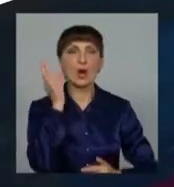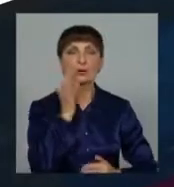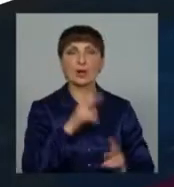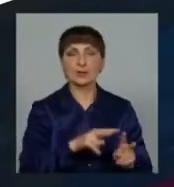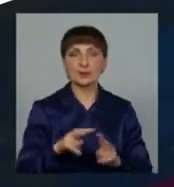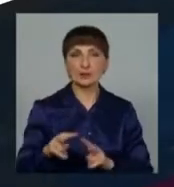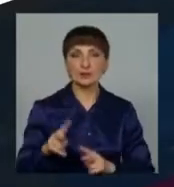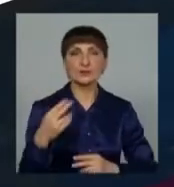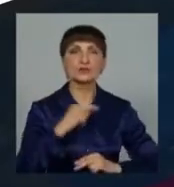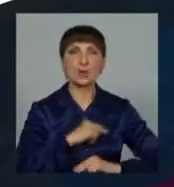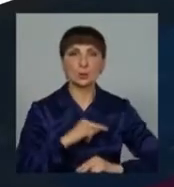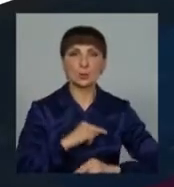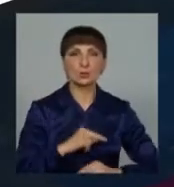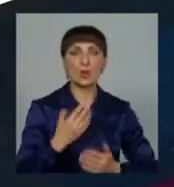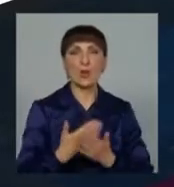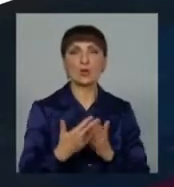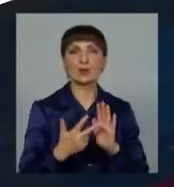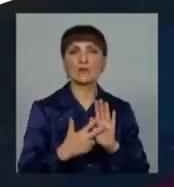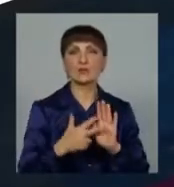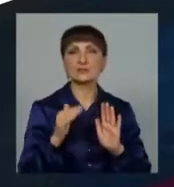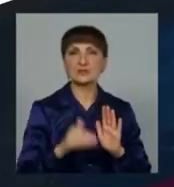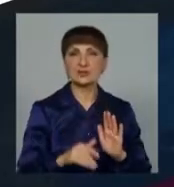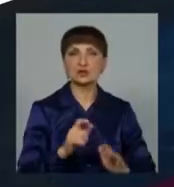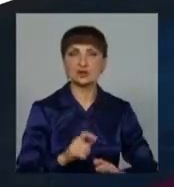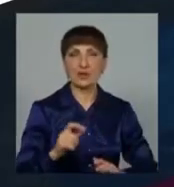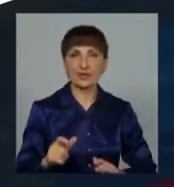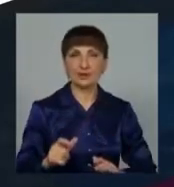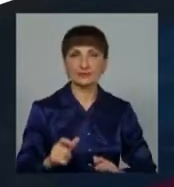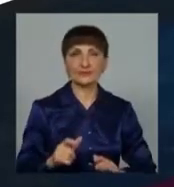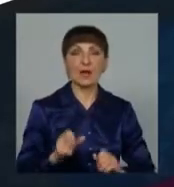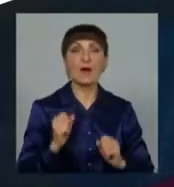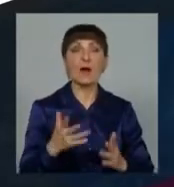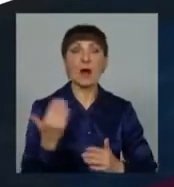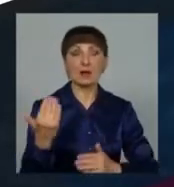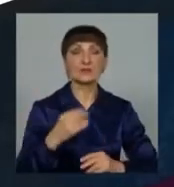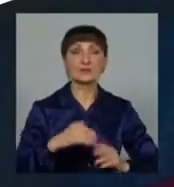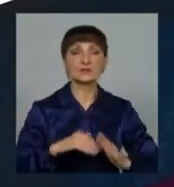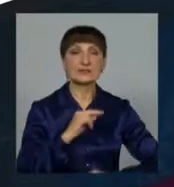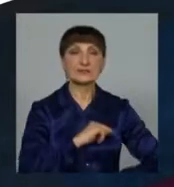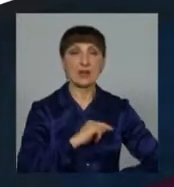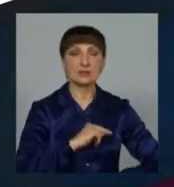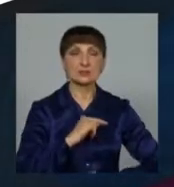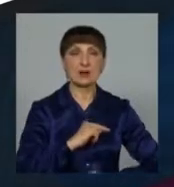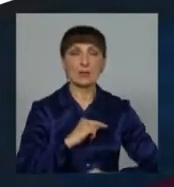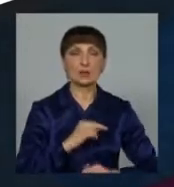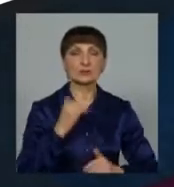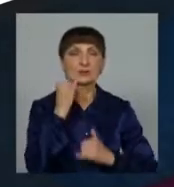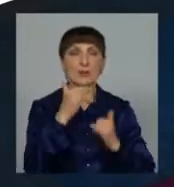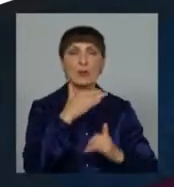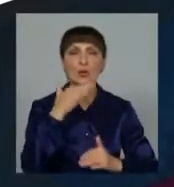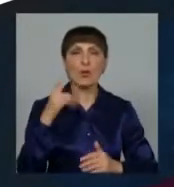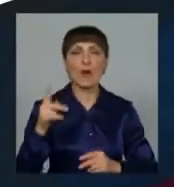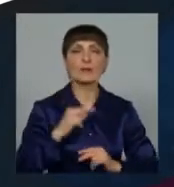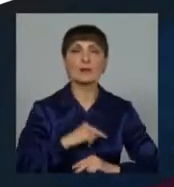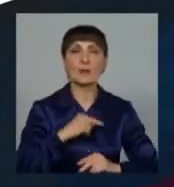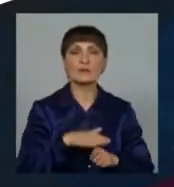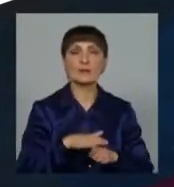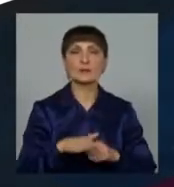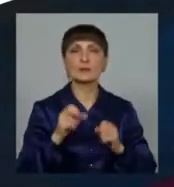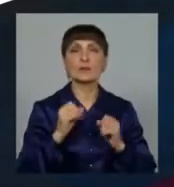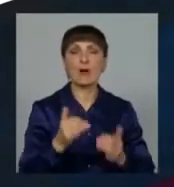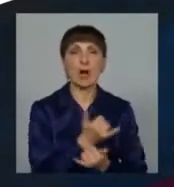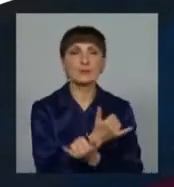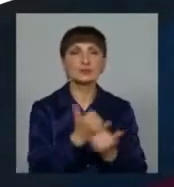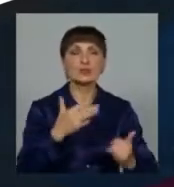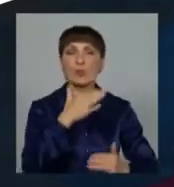онлайн-наблюдением сотрудников находятся около 8 000 пациентов. Как специалистам центра удается справляться со шквалом звонков и обслуживать